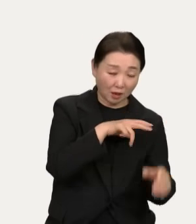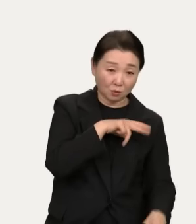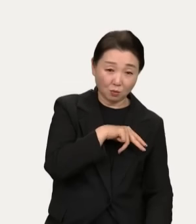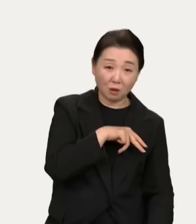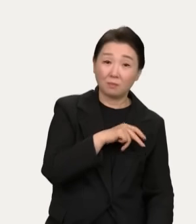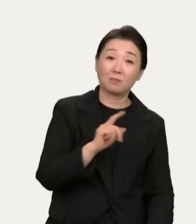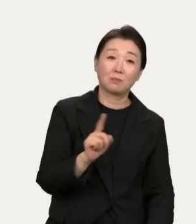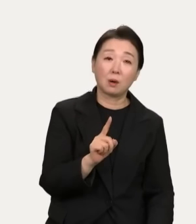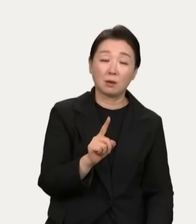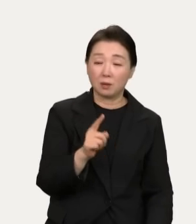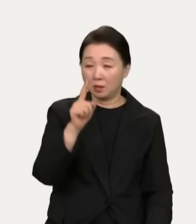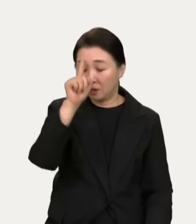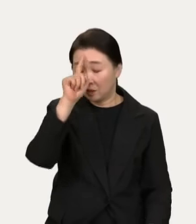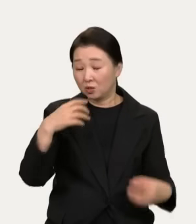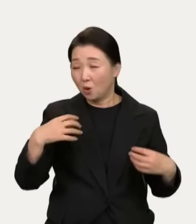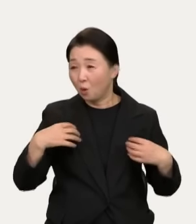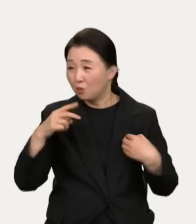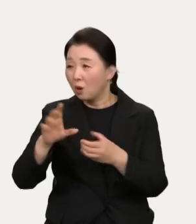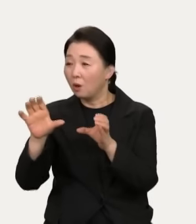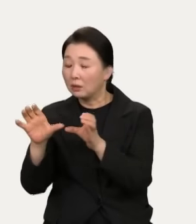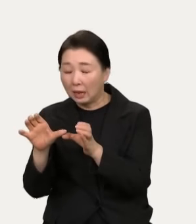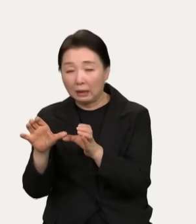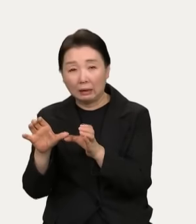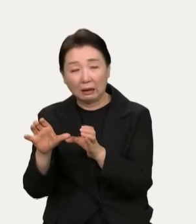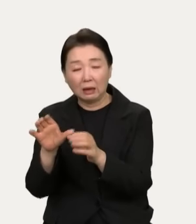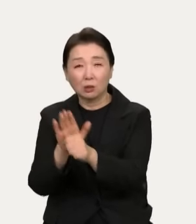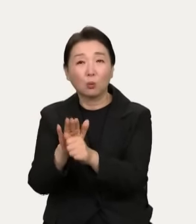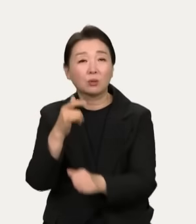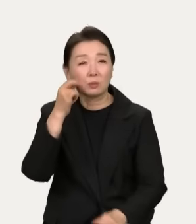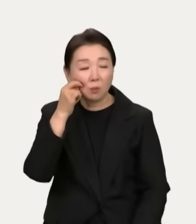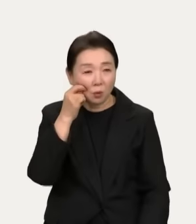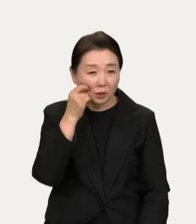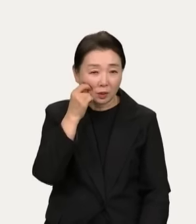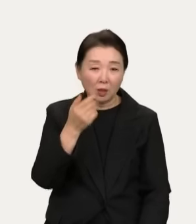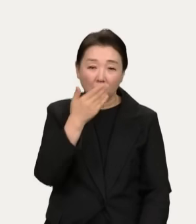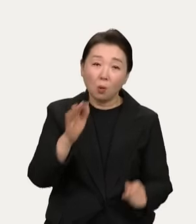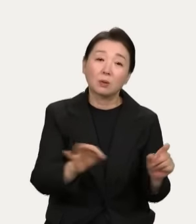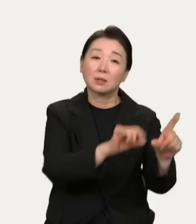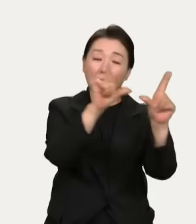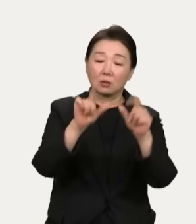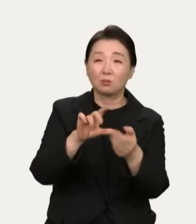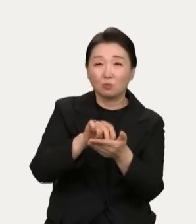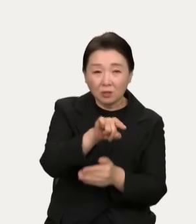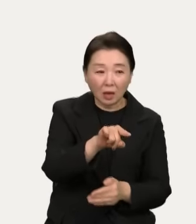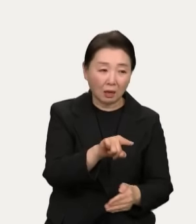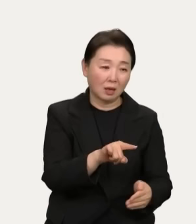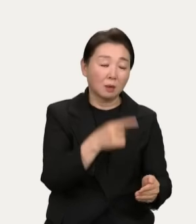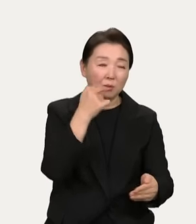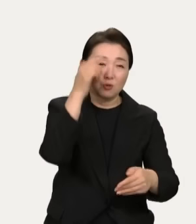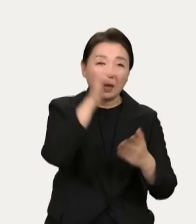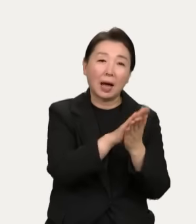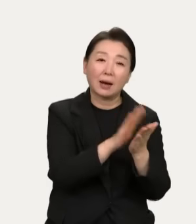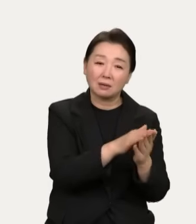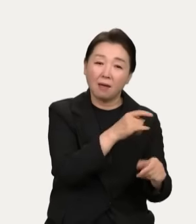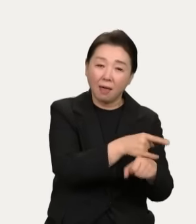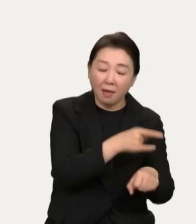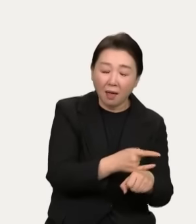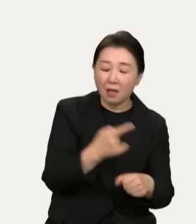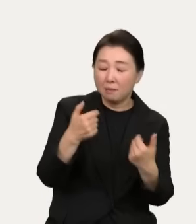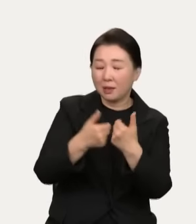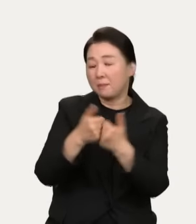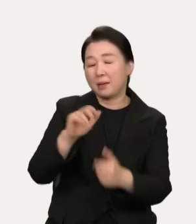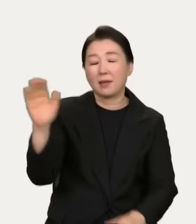통화에서 정부 여당이 못 챙기는 민생 문제를 민주당이 챙기는 것이라며 반대만 하는 야당이란 프레임에서도 벗어나겠다는